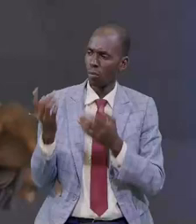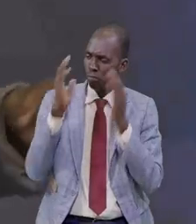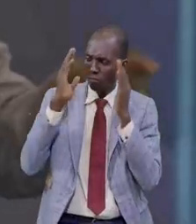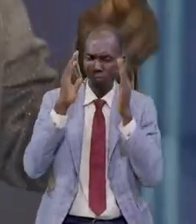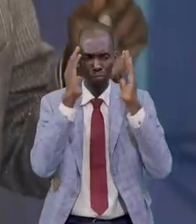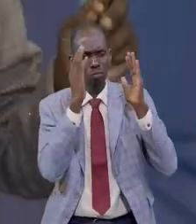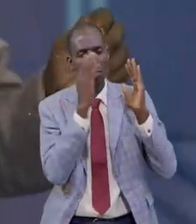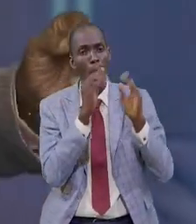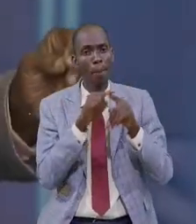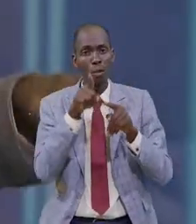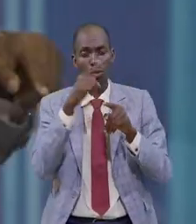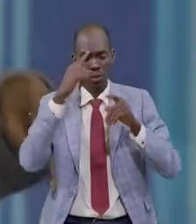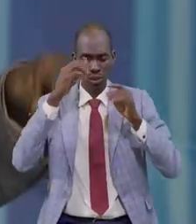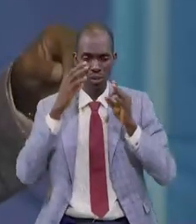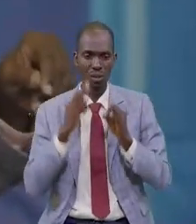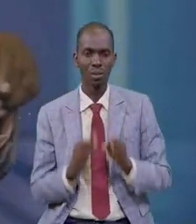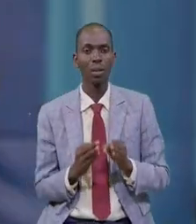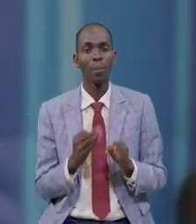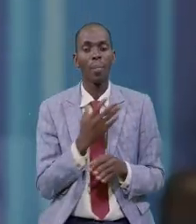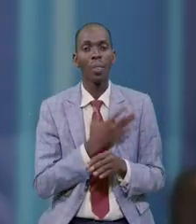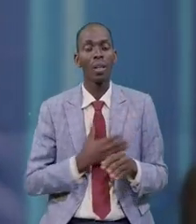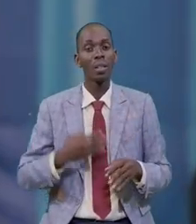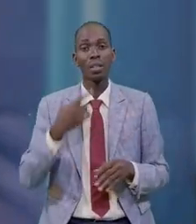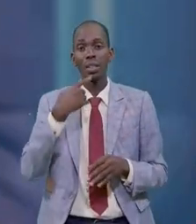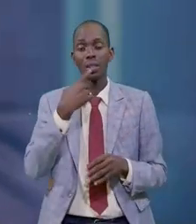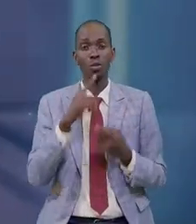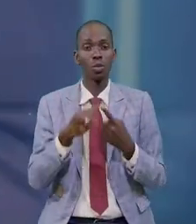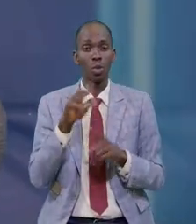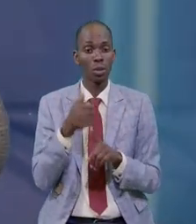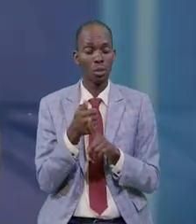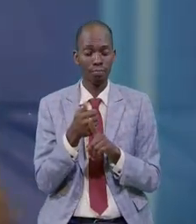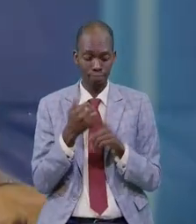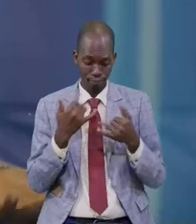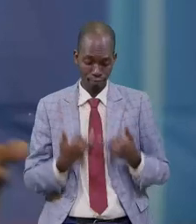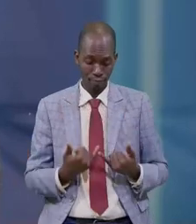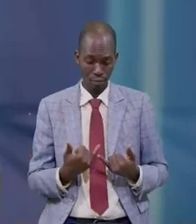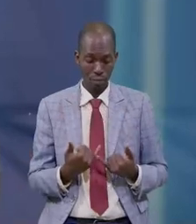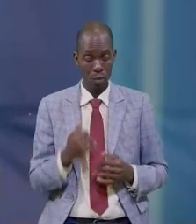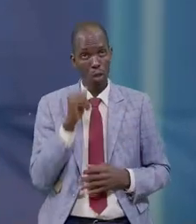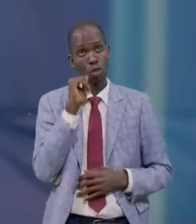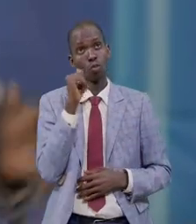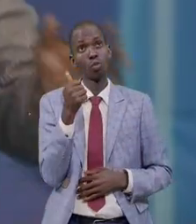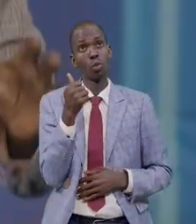chix à faire un choix et devez dire maintenant demain